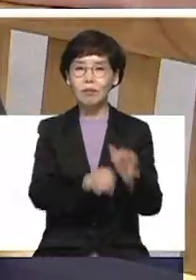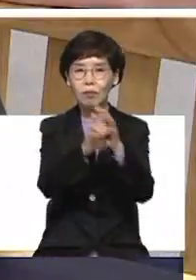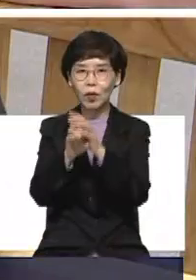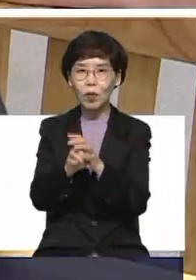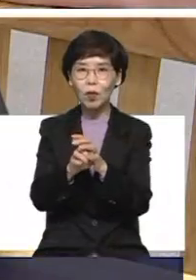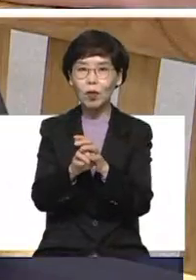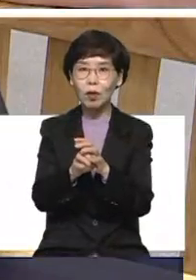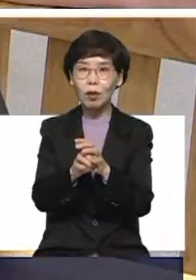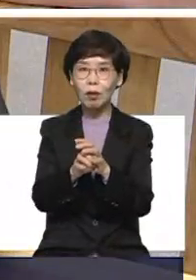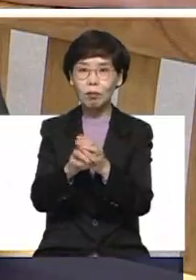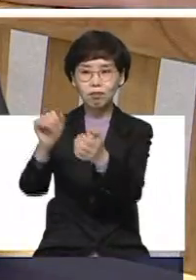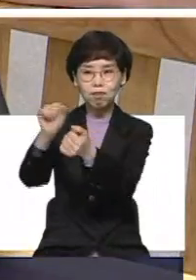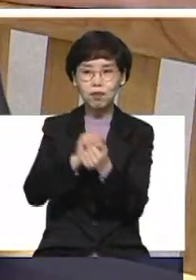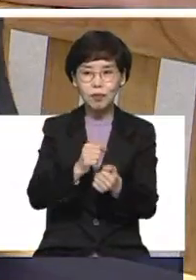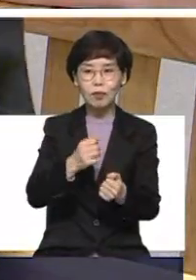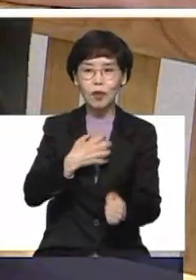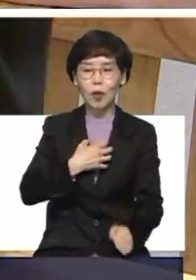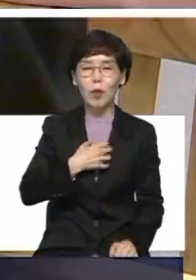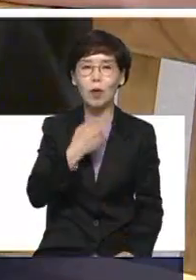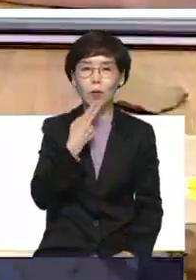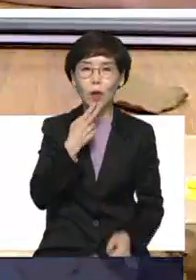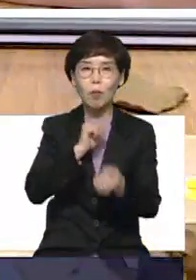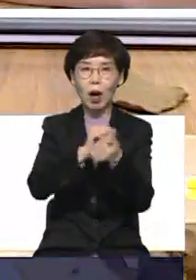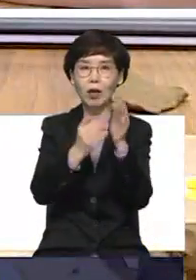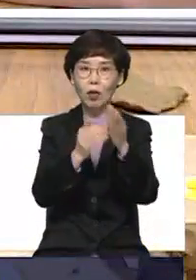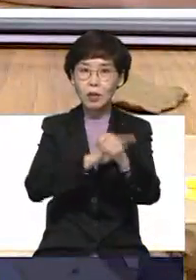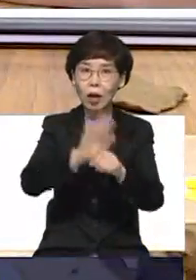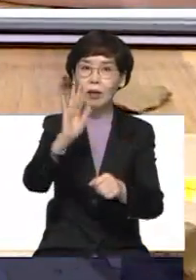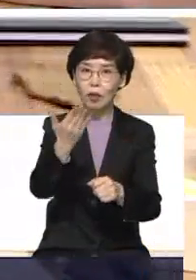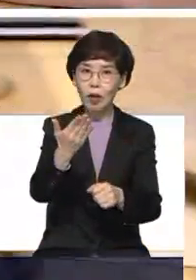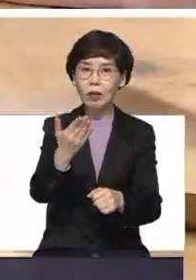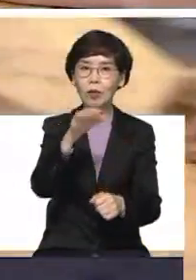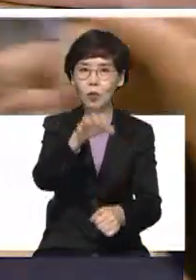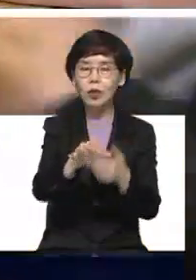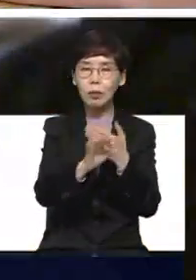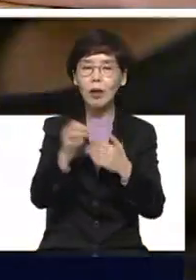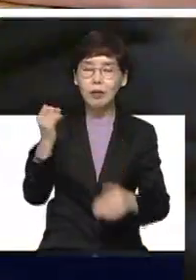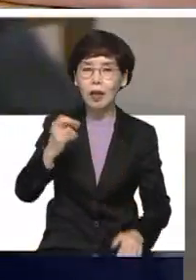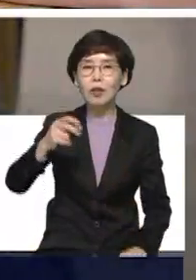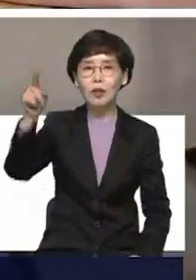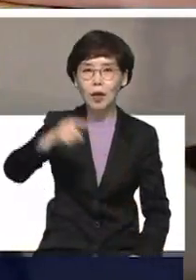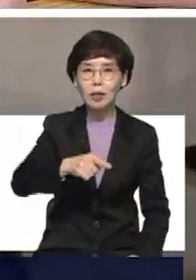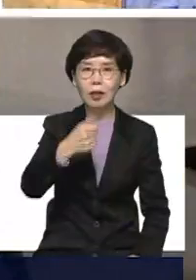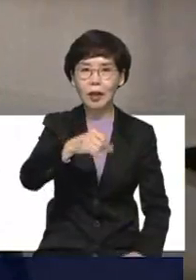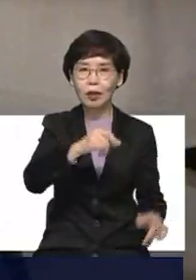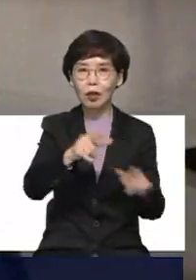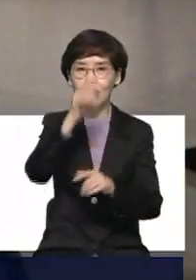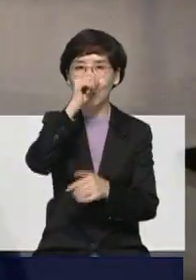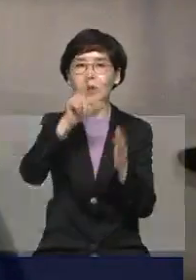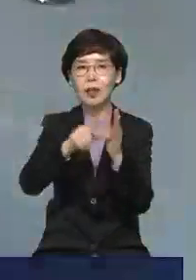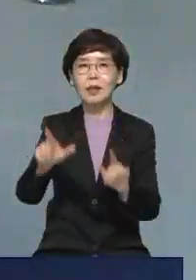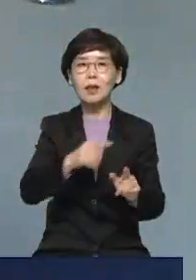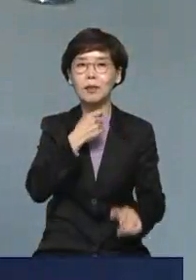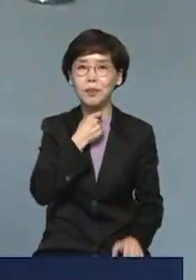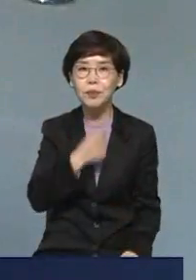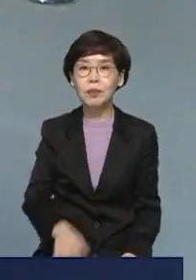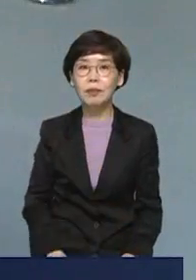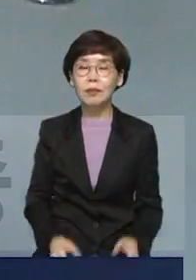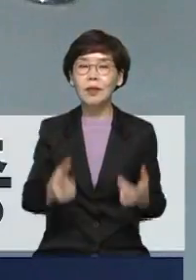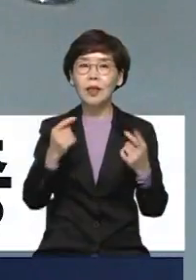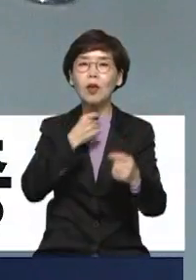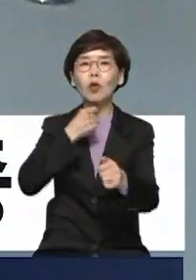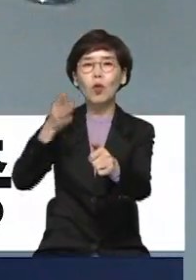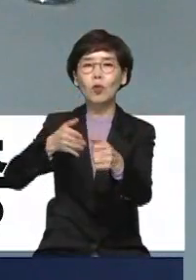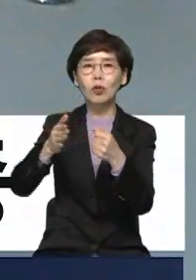코로나만 괜찮고 방역만 잘 되는 곳이라면 자주 나와서 아이들이랑 좋은 시간을 보내고 싶어요. 이런 요구에